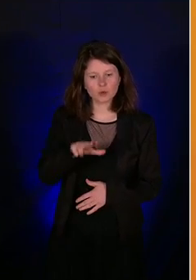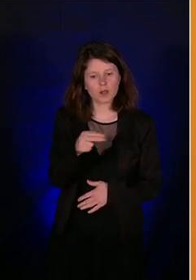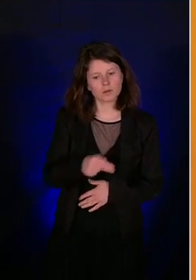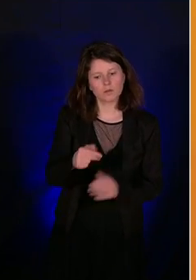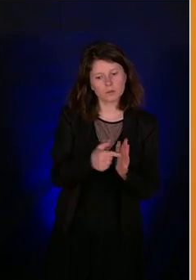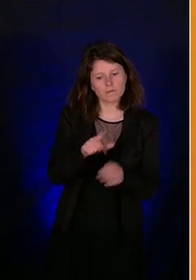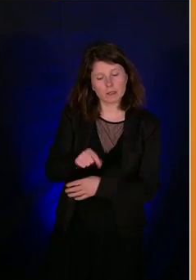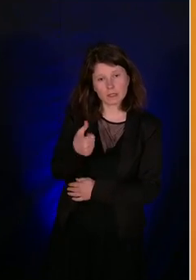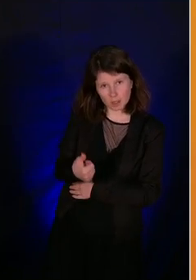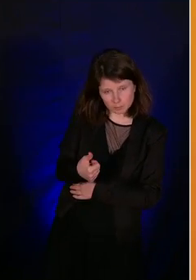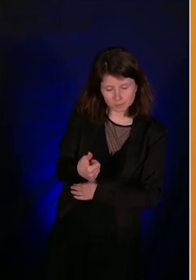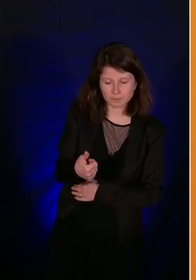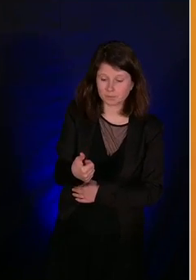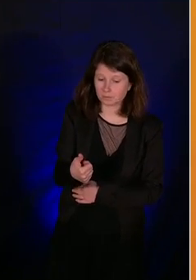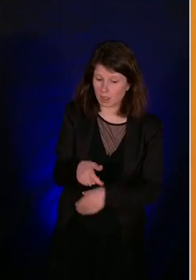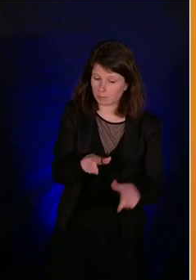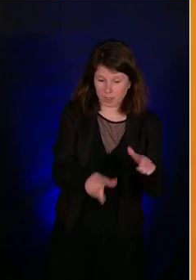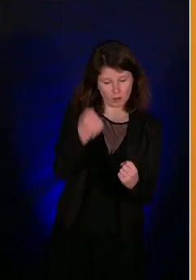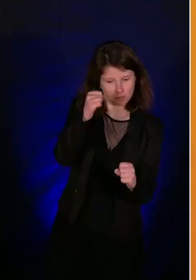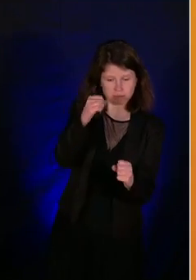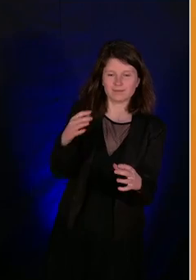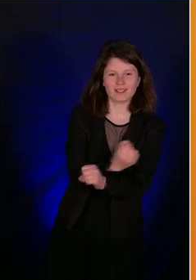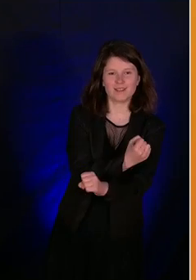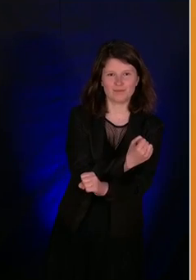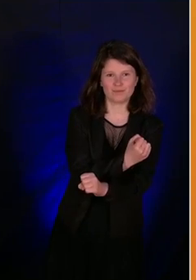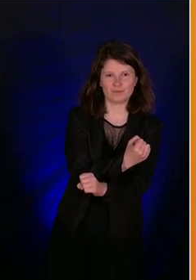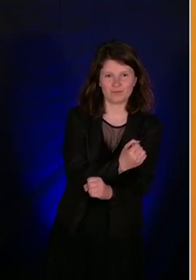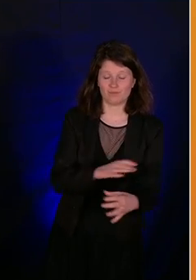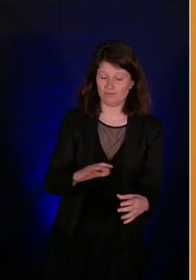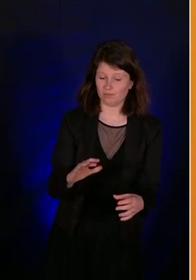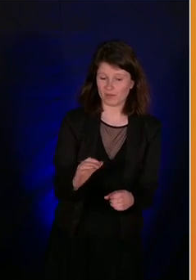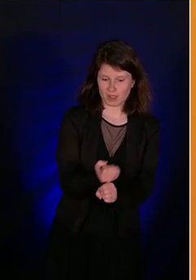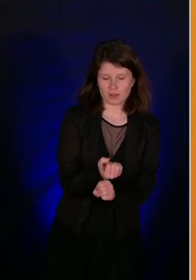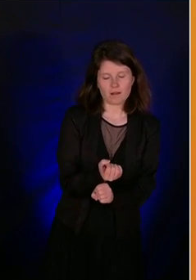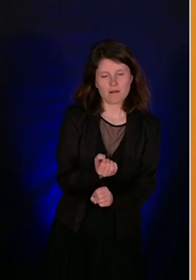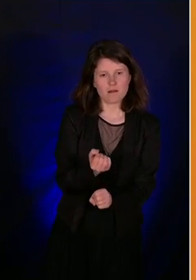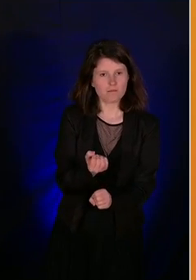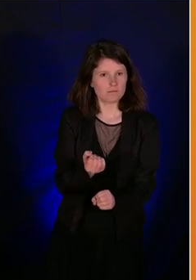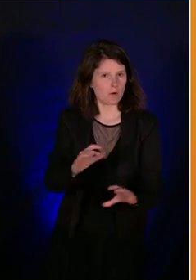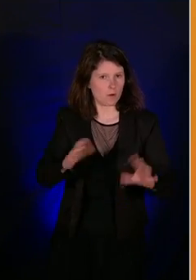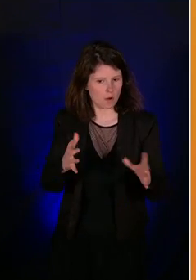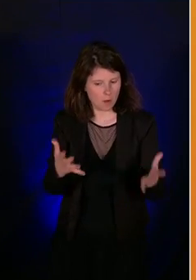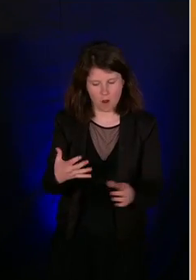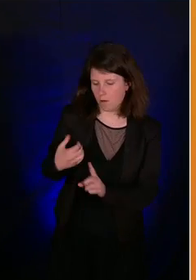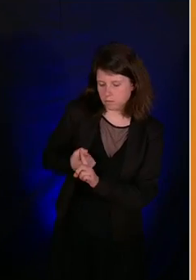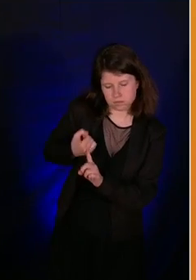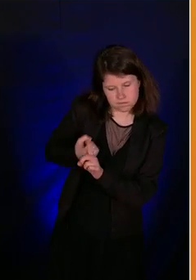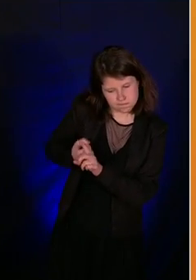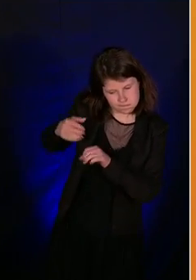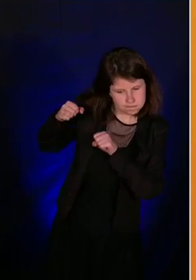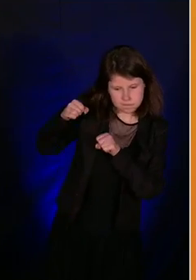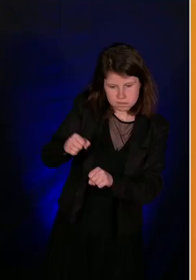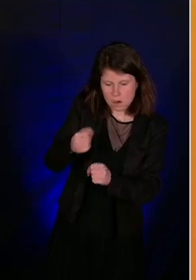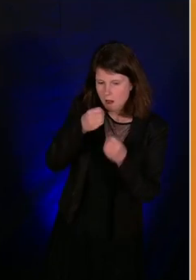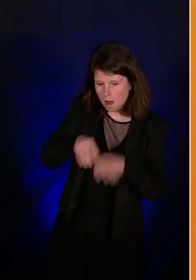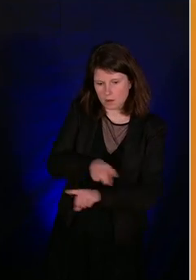les grevistes ont gagné ils ont obtenu gain de cause grâce à leur détermination et à leur solidarité au sein du